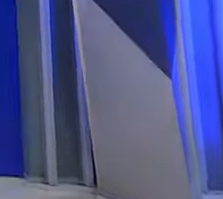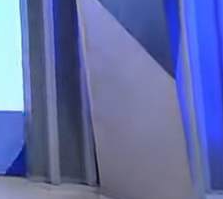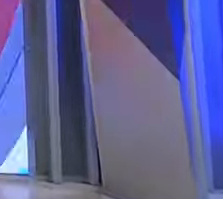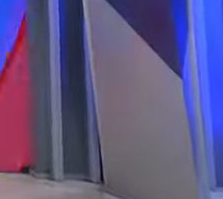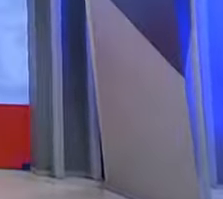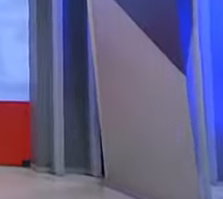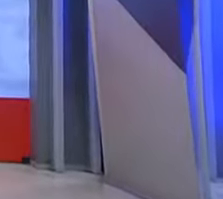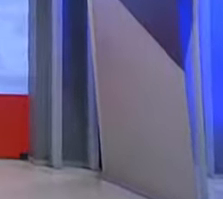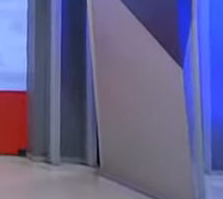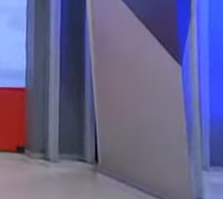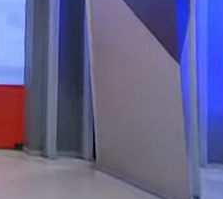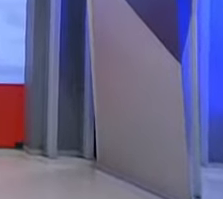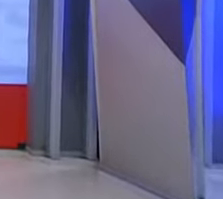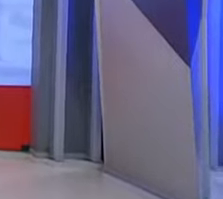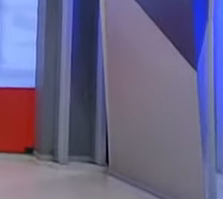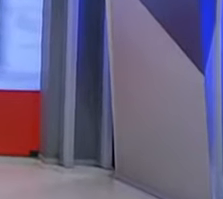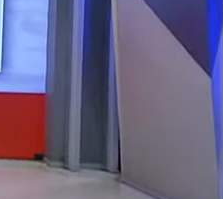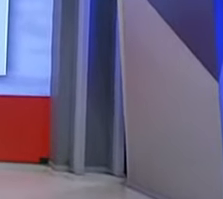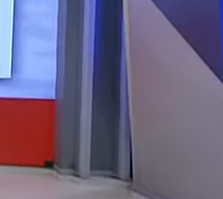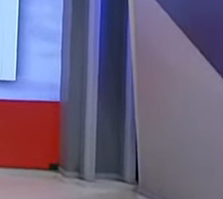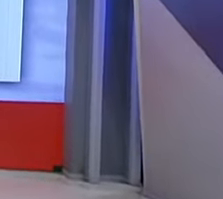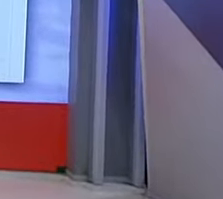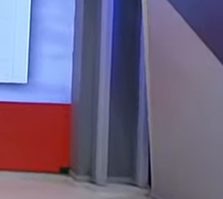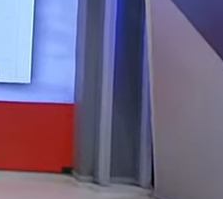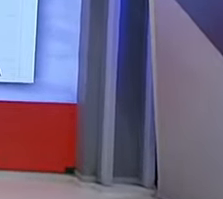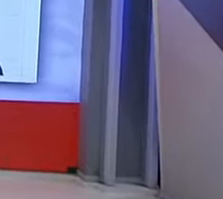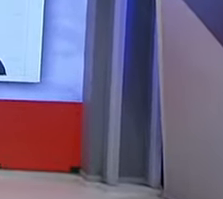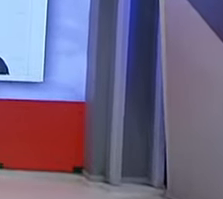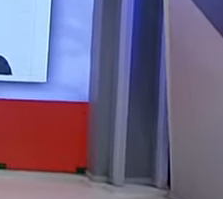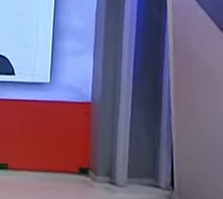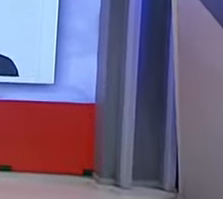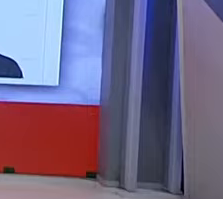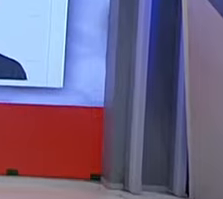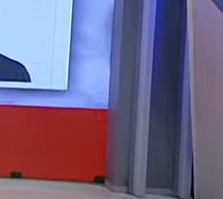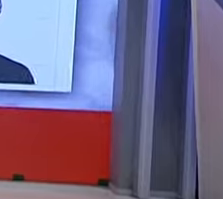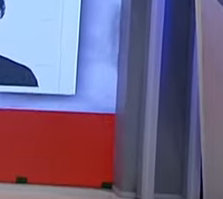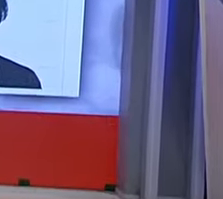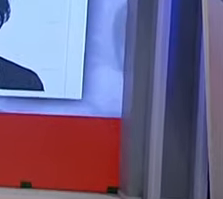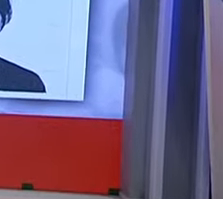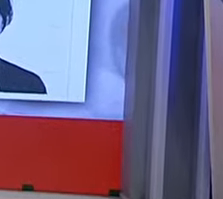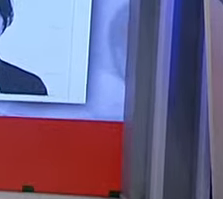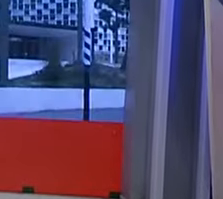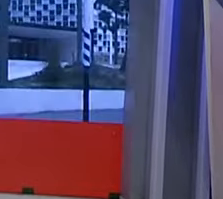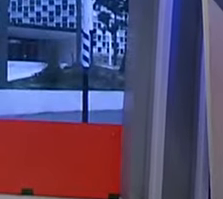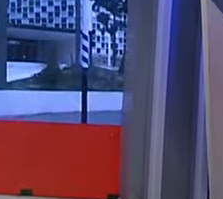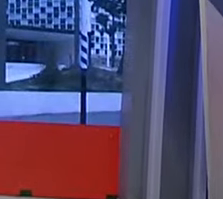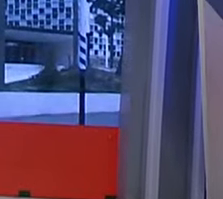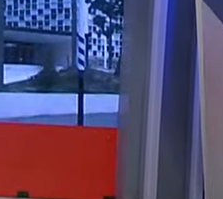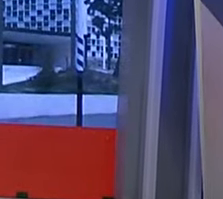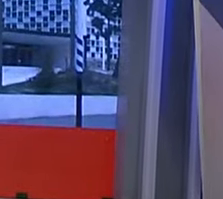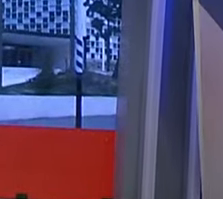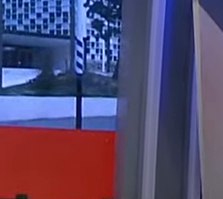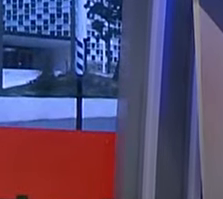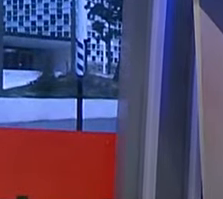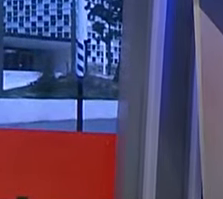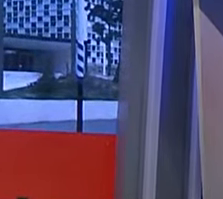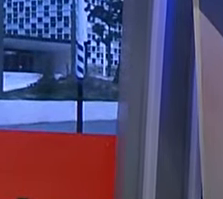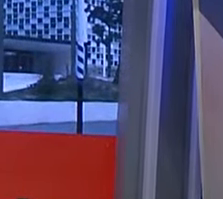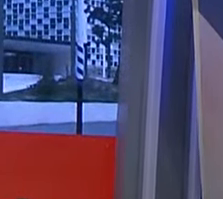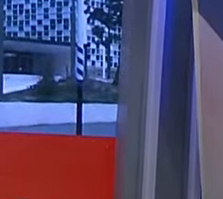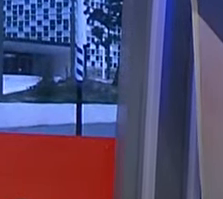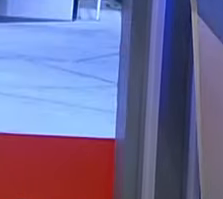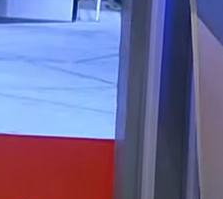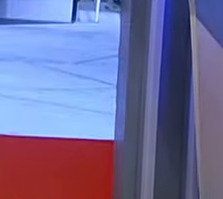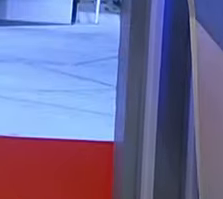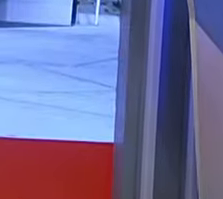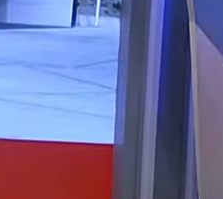At gobyerno kumuha ng British lawyer para tumulong sa apela kaugnay sa desisyon ng ICC sa